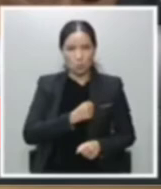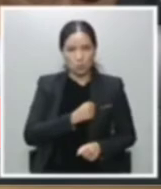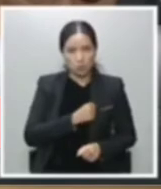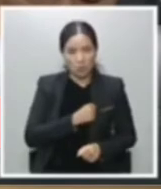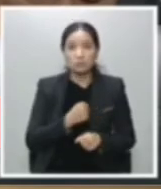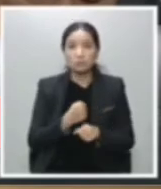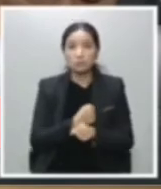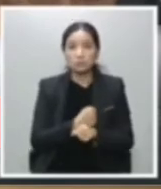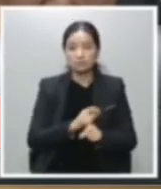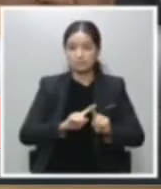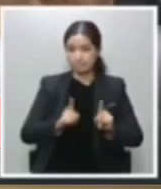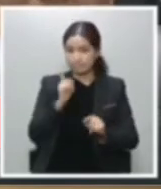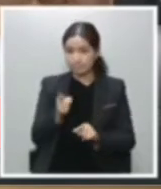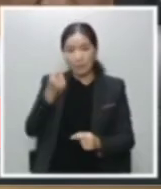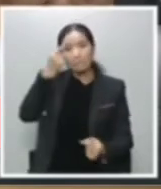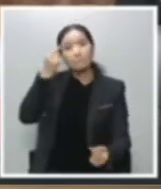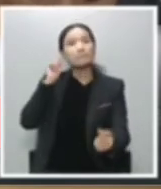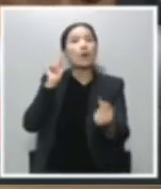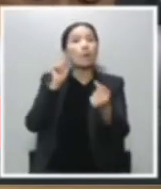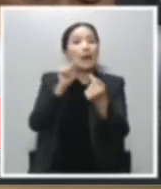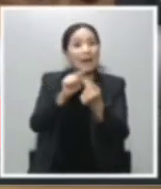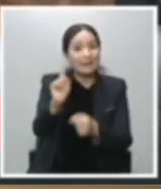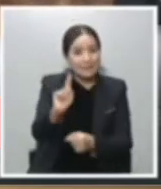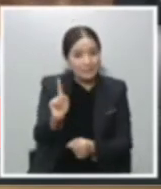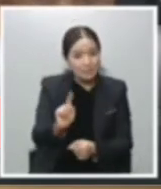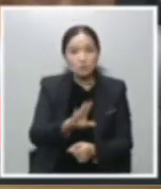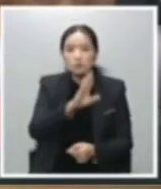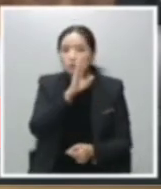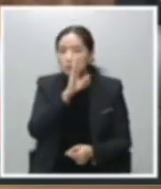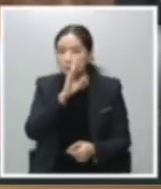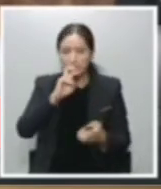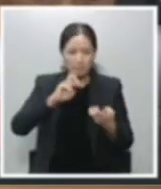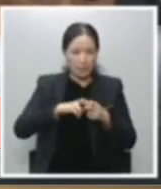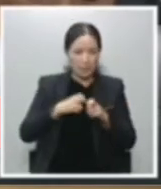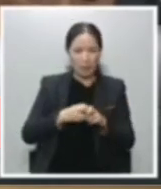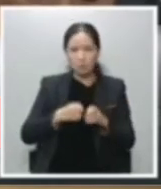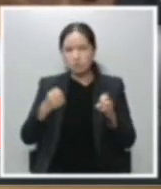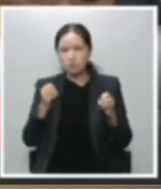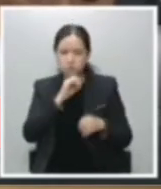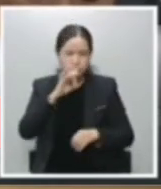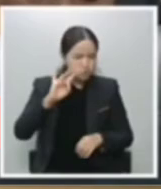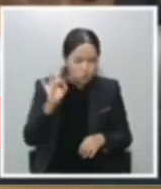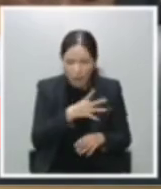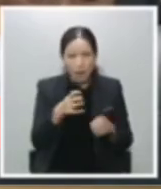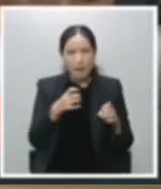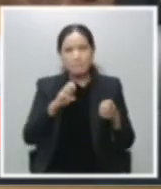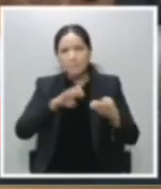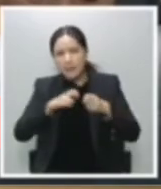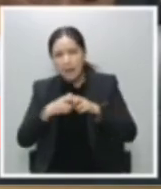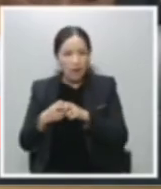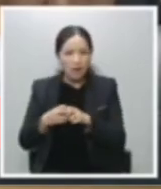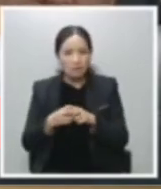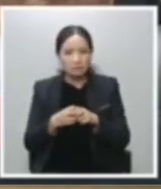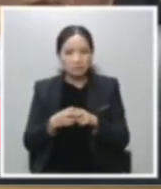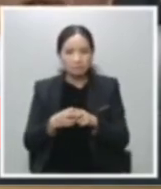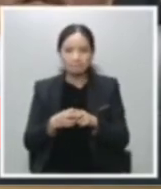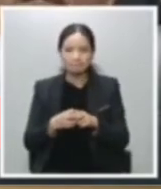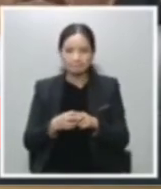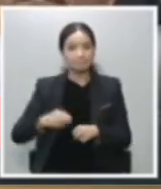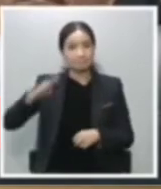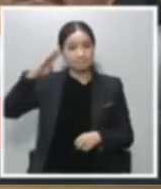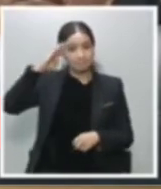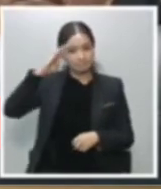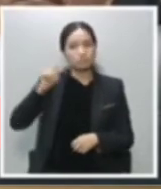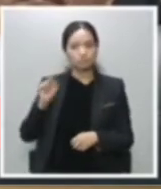แต่ว่าจริงๆแล้วเนี่ยเป้าหมายก็คือหมายถึงว่าหากมีเหตุการณ์บ้านเมืองขึ้นมาเมื่อไหร่เนี่ยครับจะต้องถูกบล็อกโดยทหารเหล่